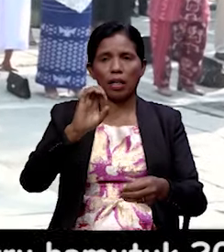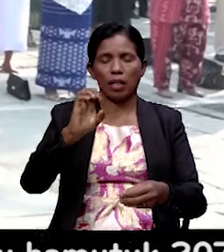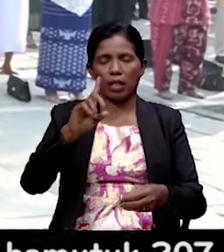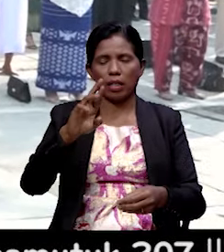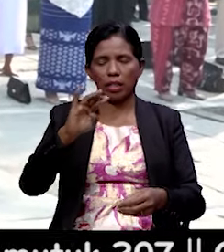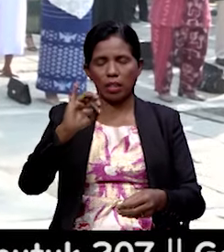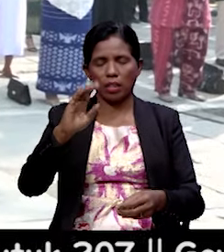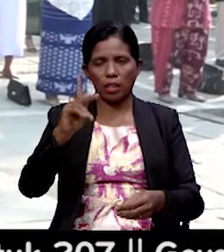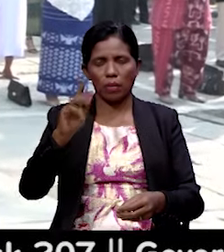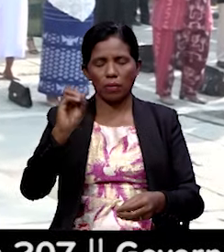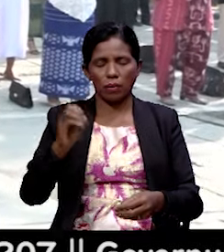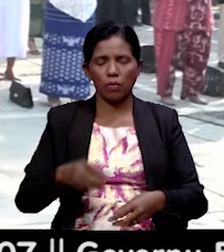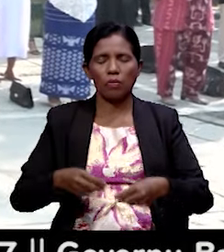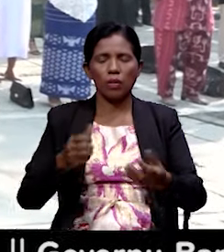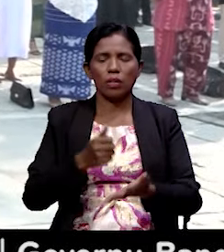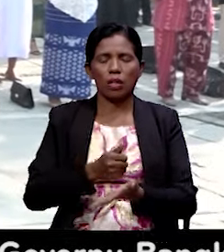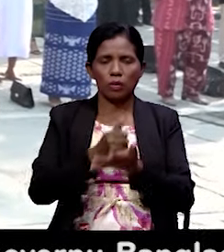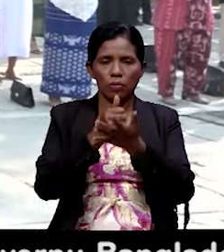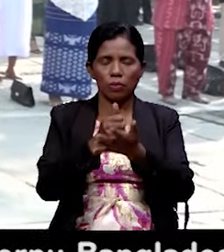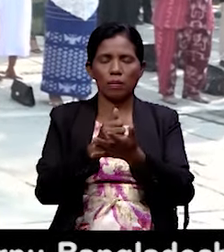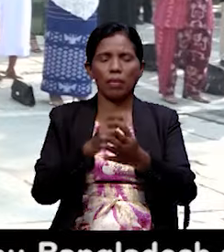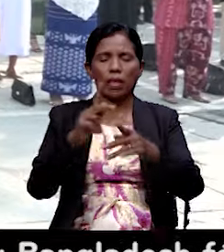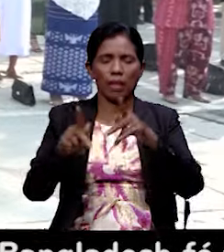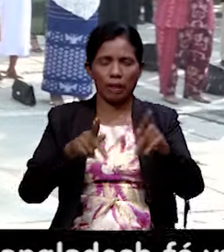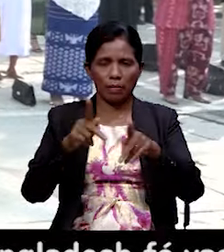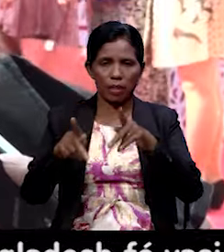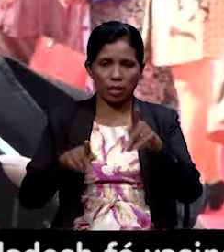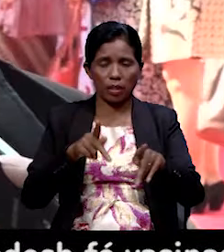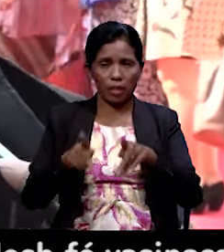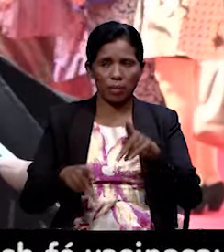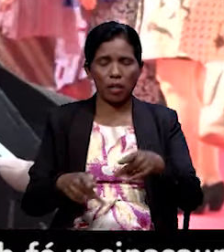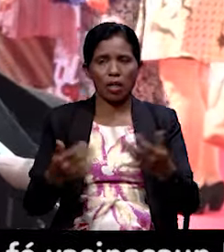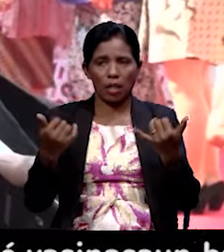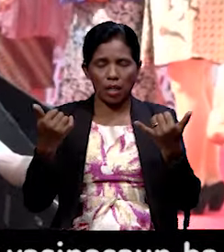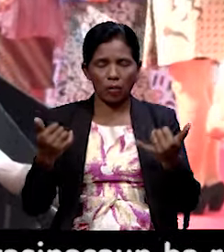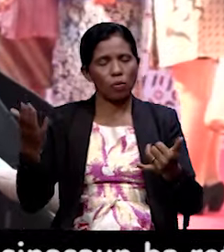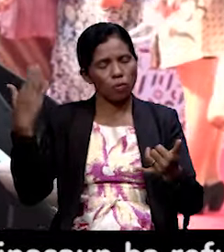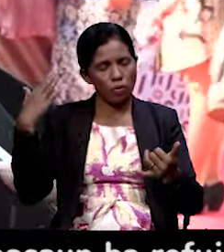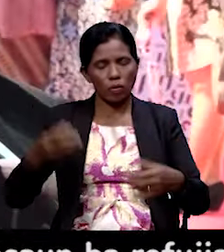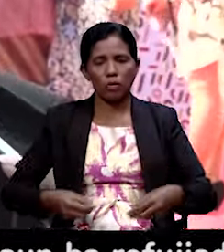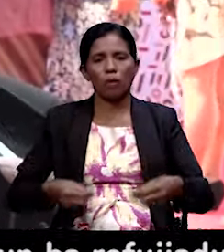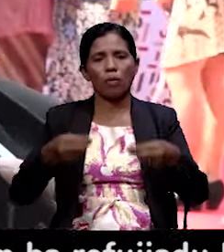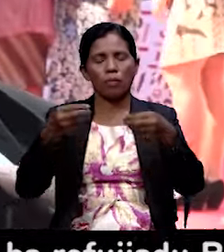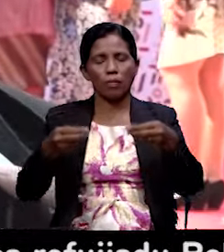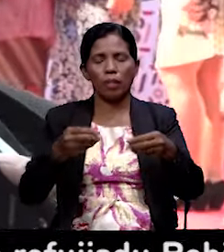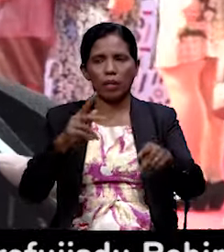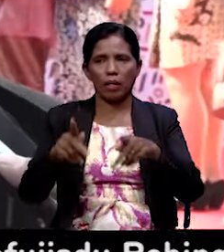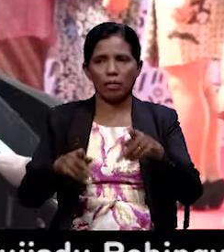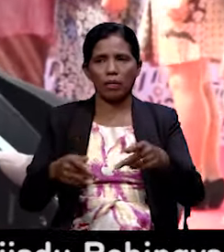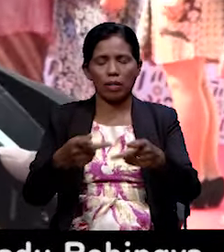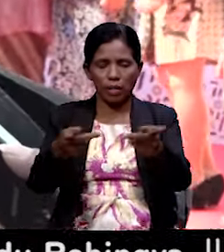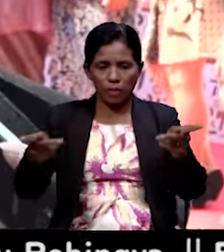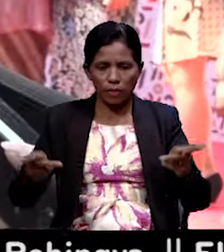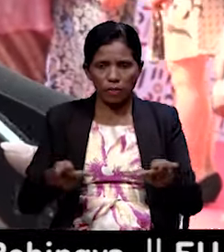bantuan kepada saudara-saudara kita yang aman tanpa ngungsi diberikan masing-masing sekeluarga satu hektar